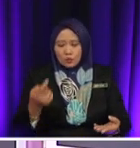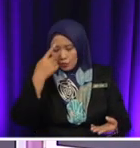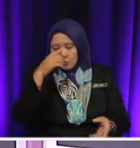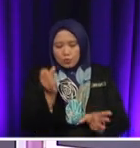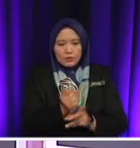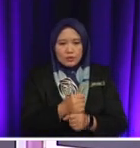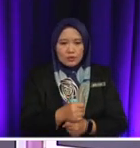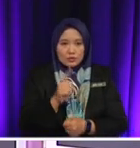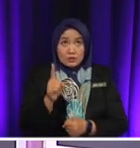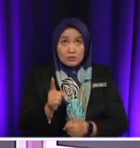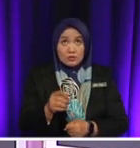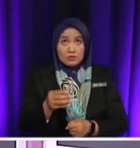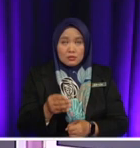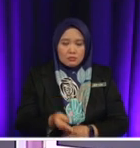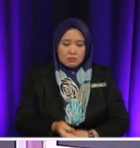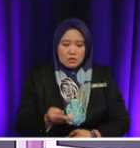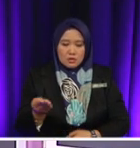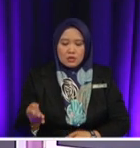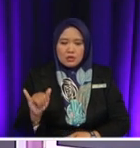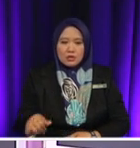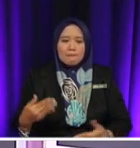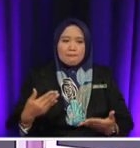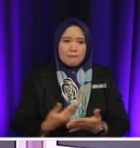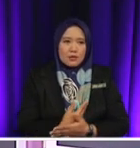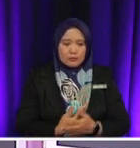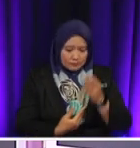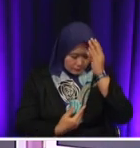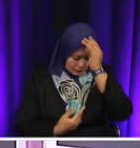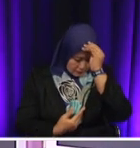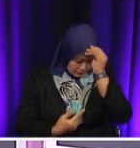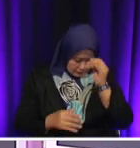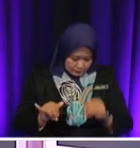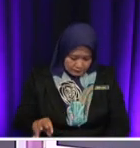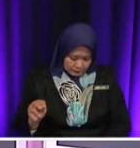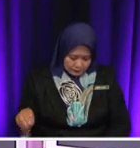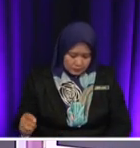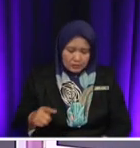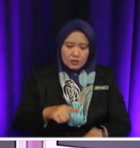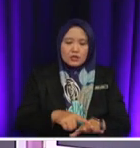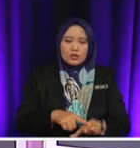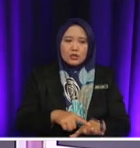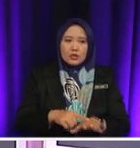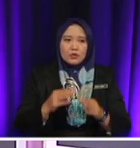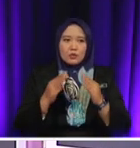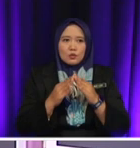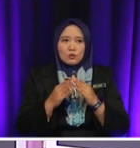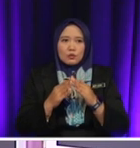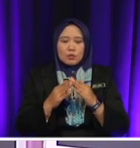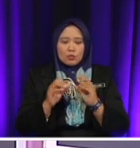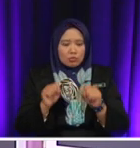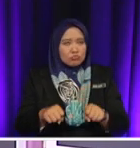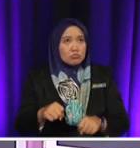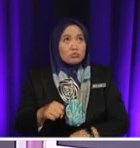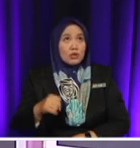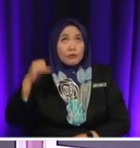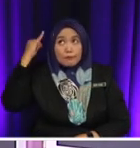baru okey murid-murid di rumah ni dah boleh buat imaginasi apakah bahan-bahan yang diberikan